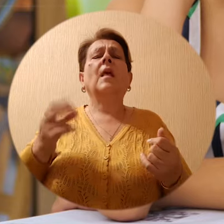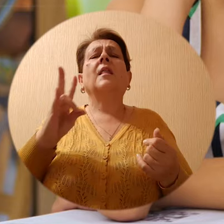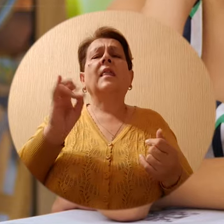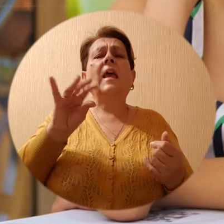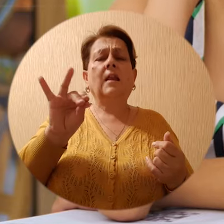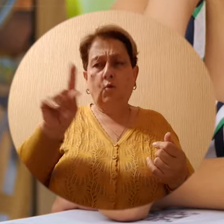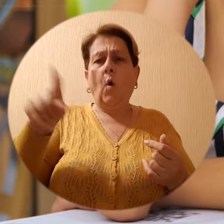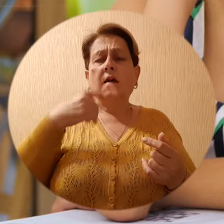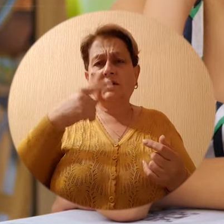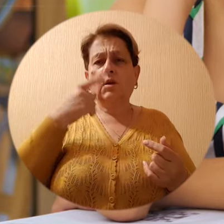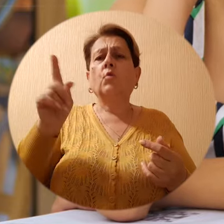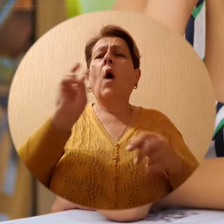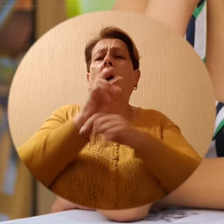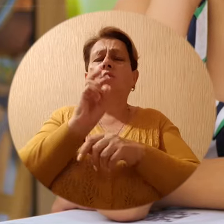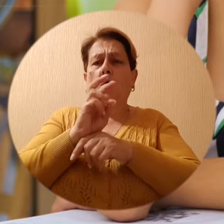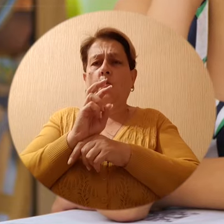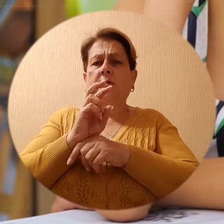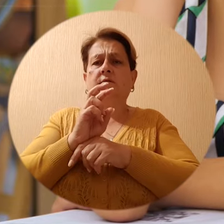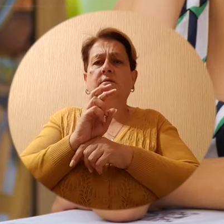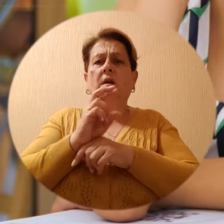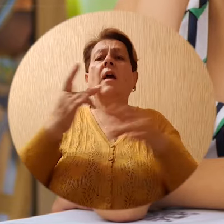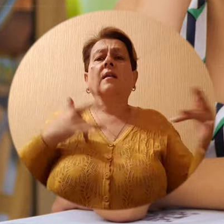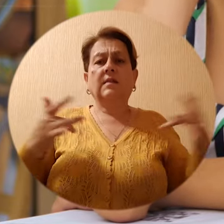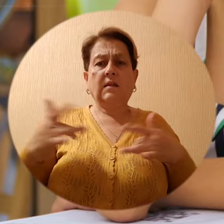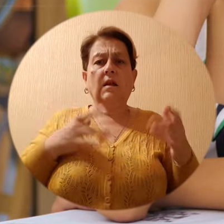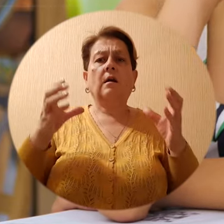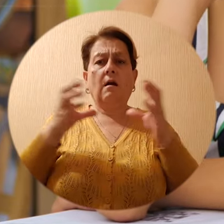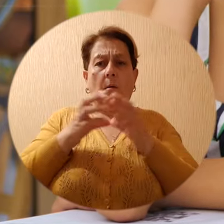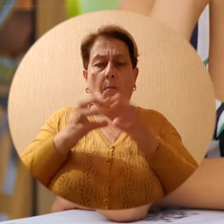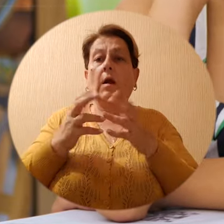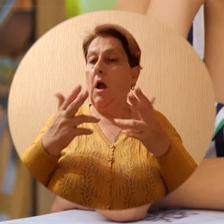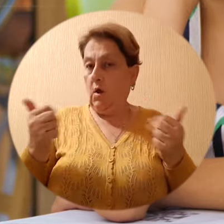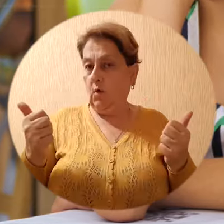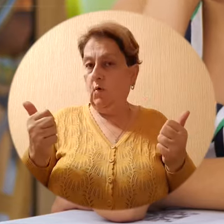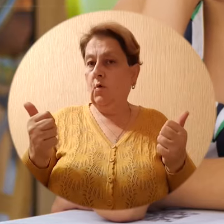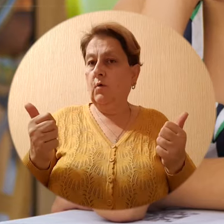Նելի, դու նշեցիր, որ հաճախում ես թատերական խմբակ, չէ՞,